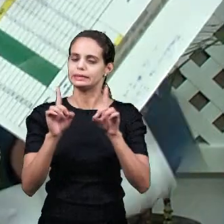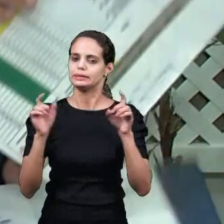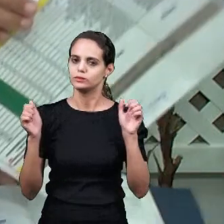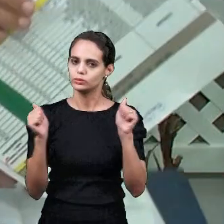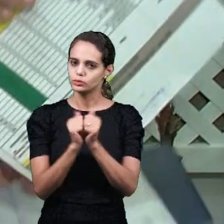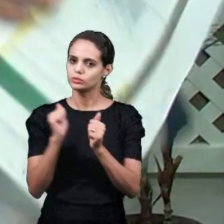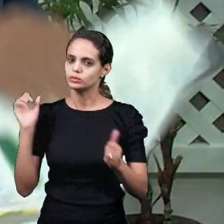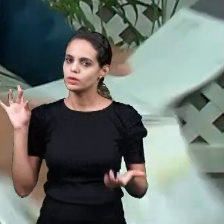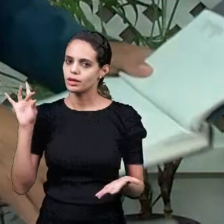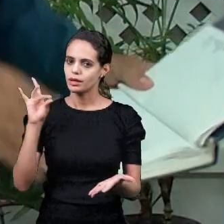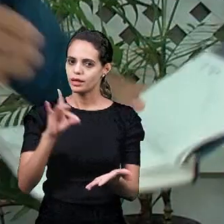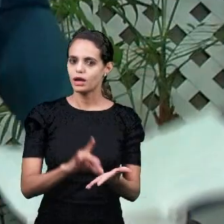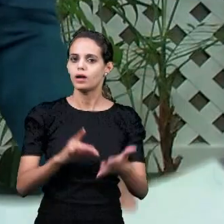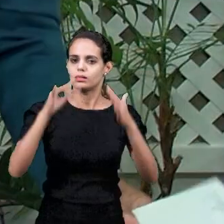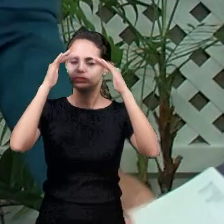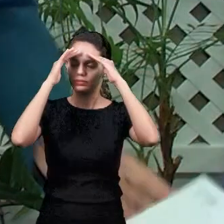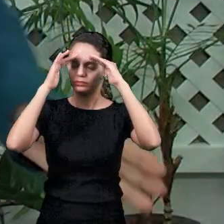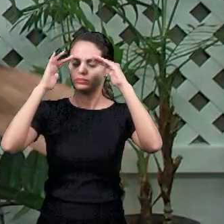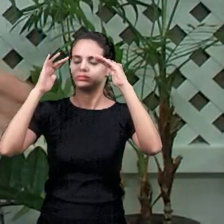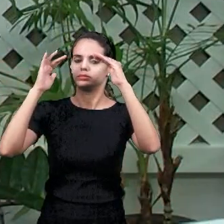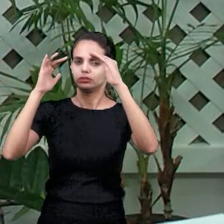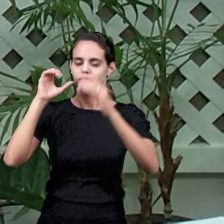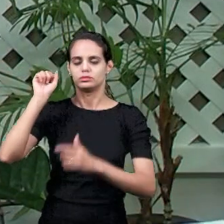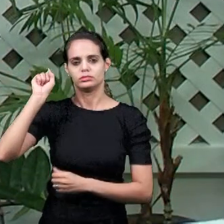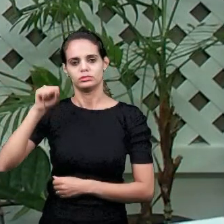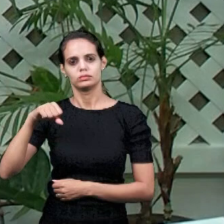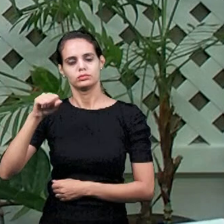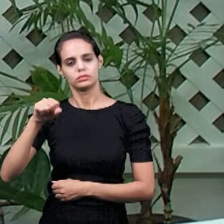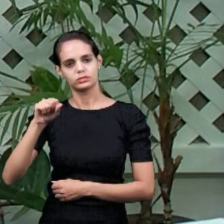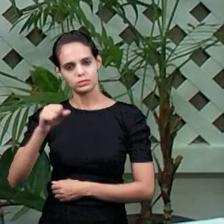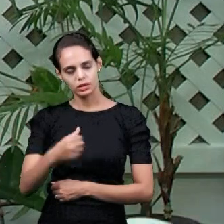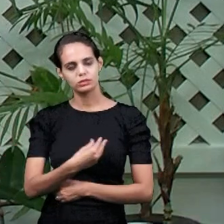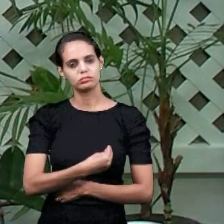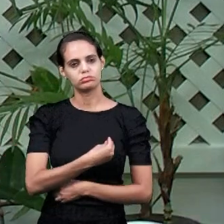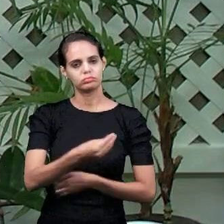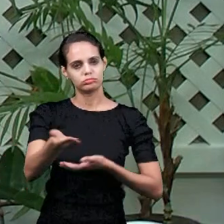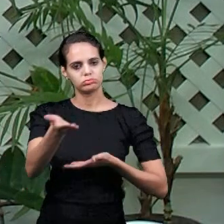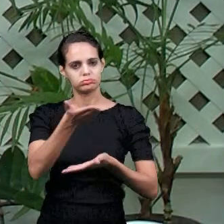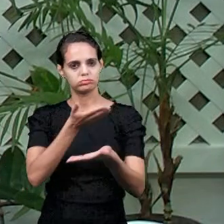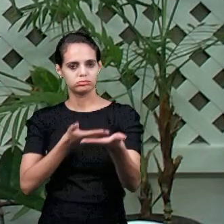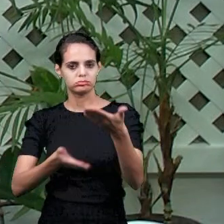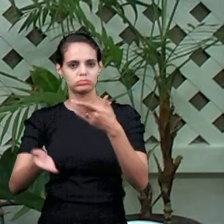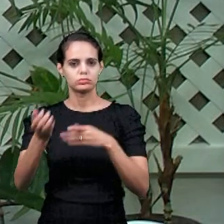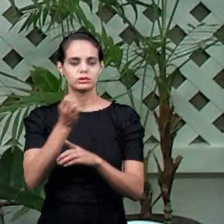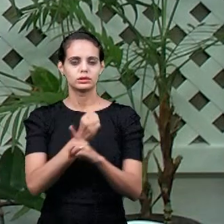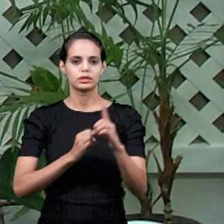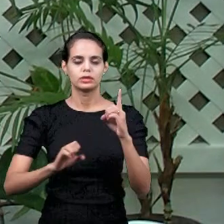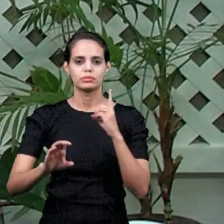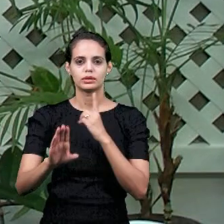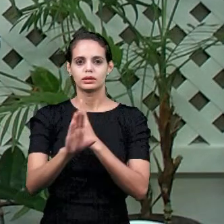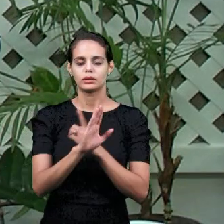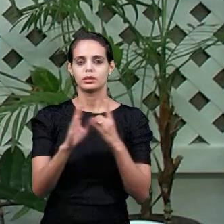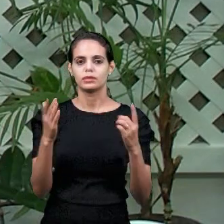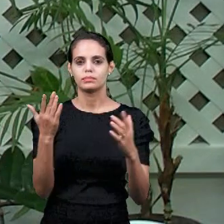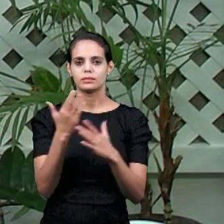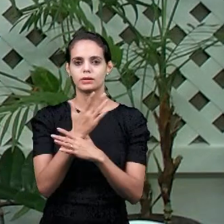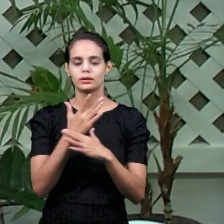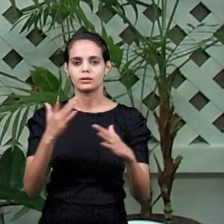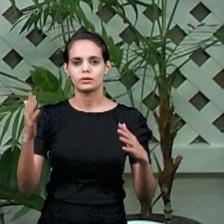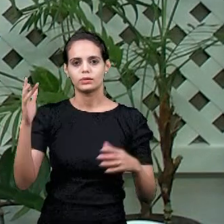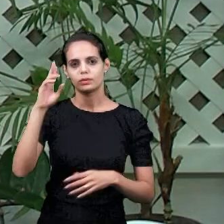qui sont disposés à donner leur participation à l'école biblique dominicale pour la gloire du Seigneur. Nous avons